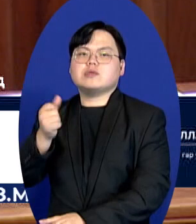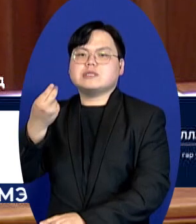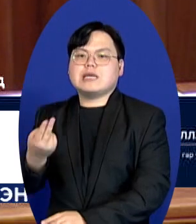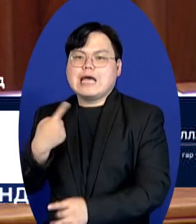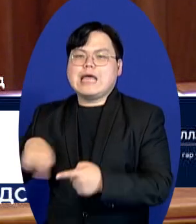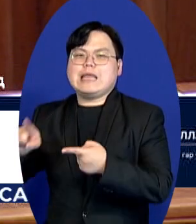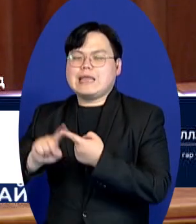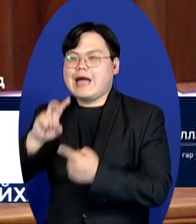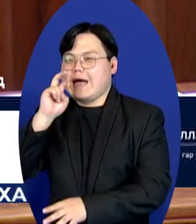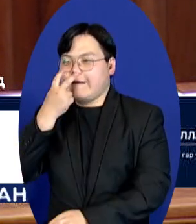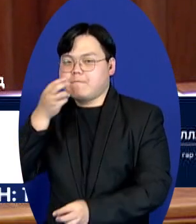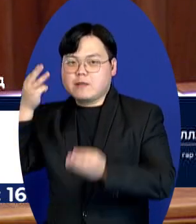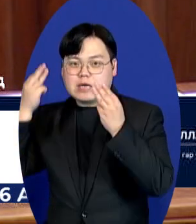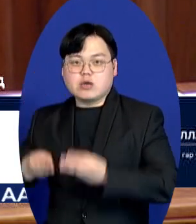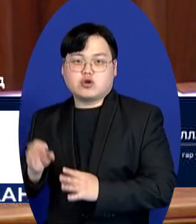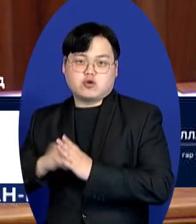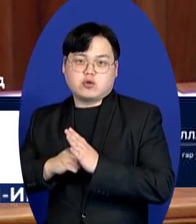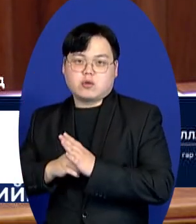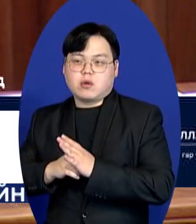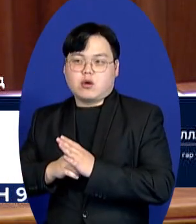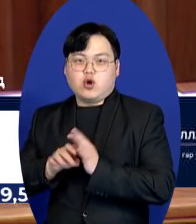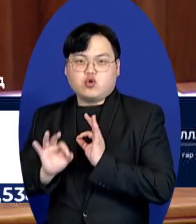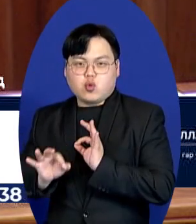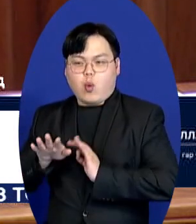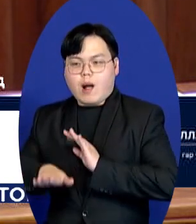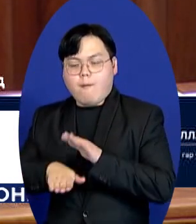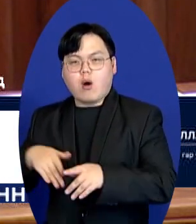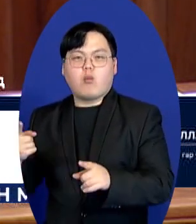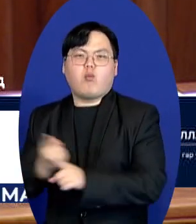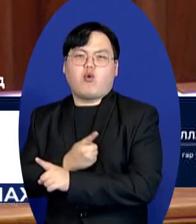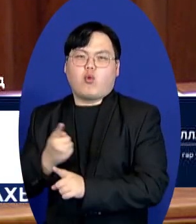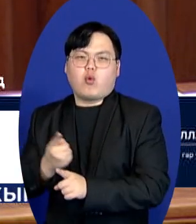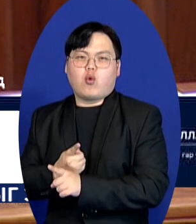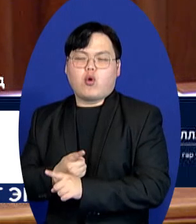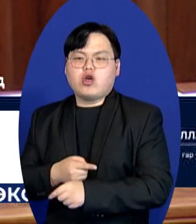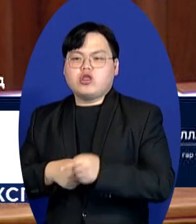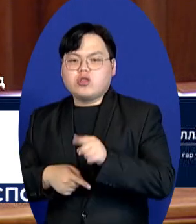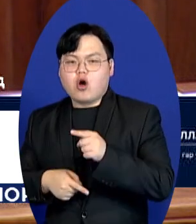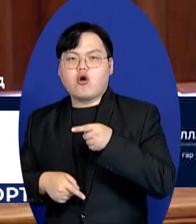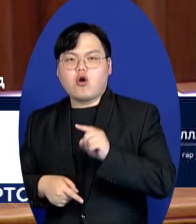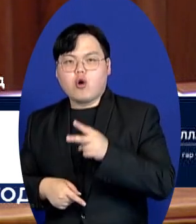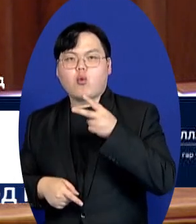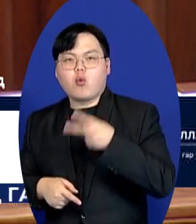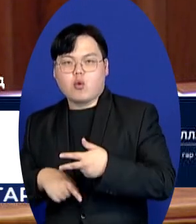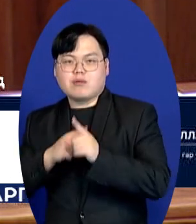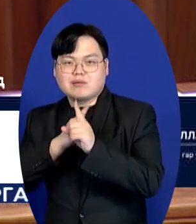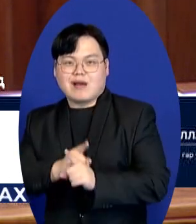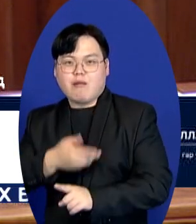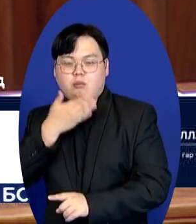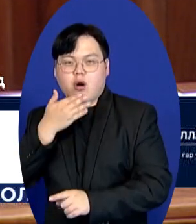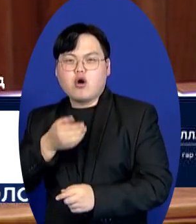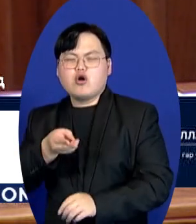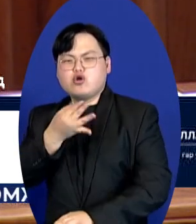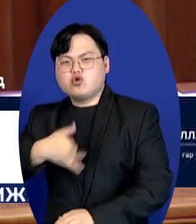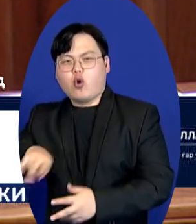шийдвэр. Ийм процесс болоогүй үстэ. Их хурлаар энэ асуудал орж ирээгүй. Энийг их хурал хүлэн зөвшөөрөгөө асуудал гаргаагүй. Байхад